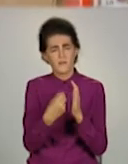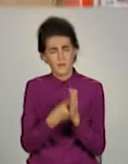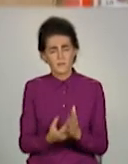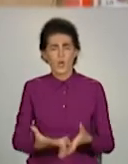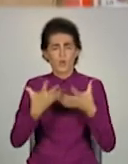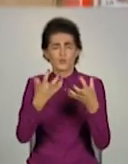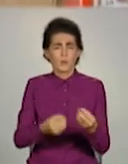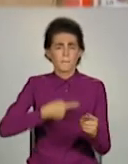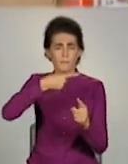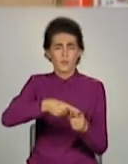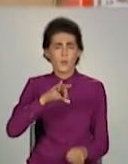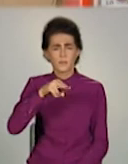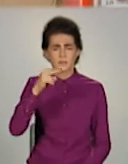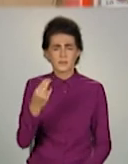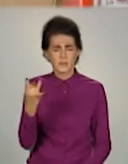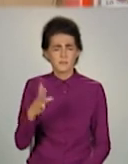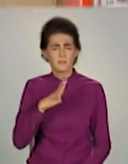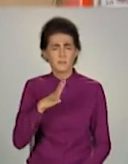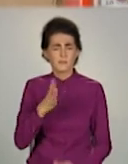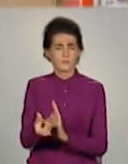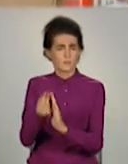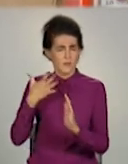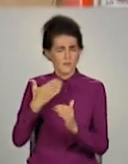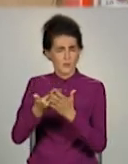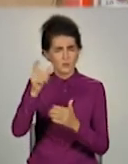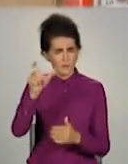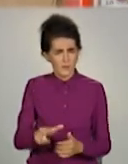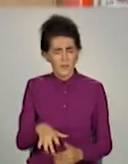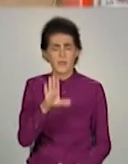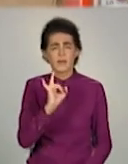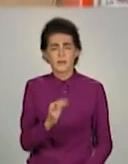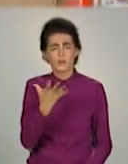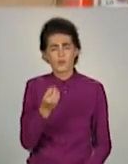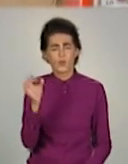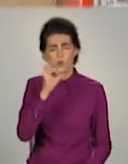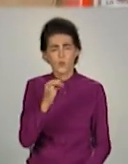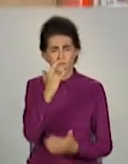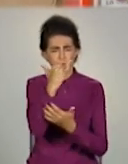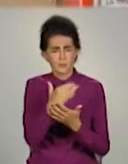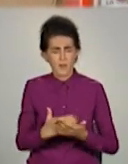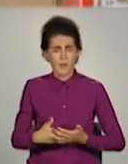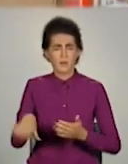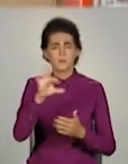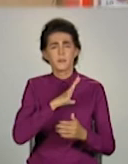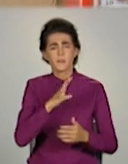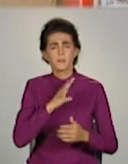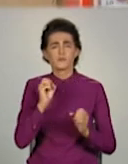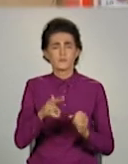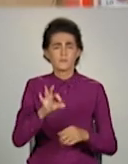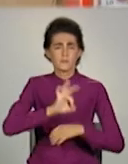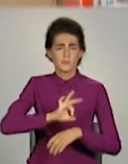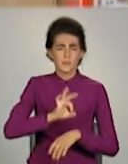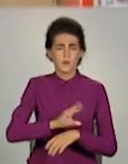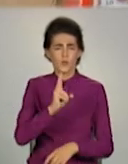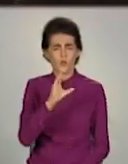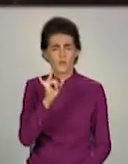ще сведений о ПЦРах, які брались у пацієнта, і сведений о тому, якщо людина